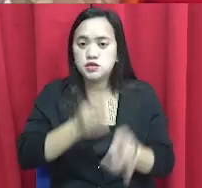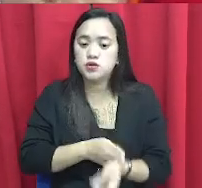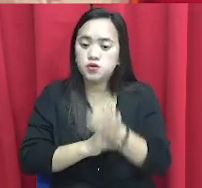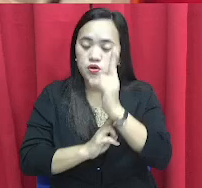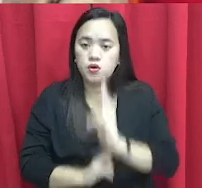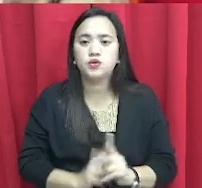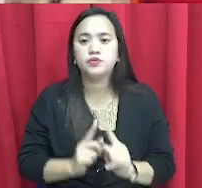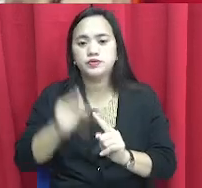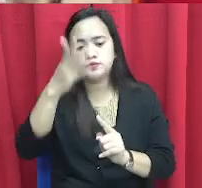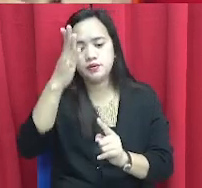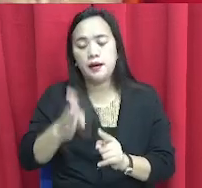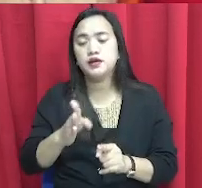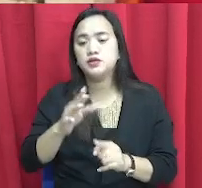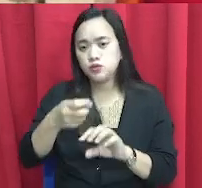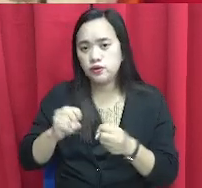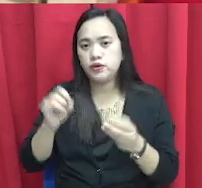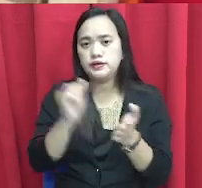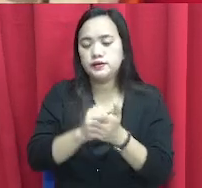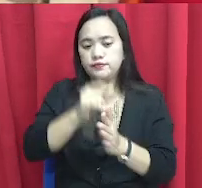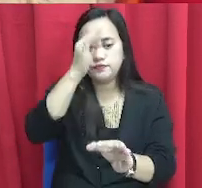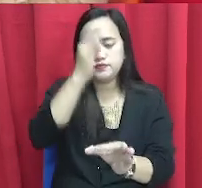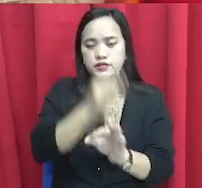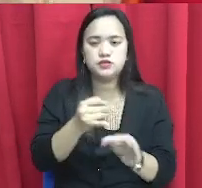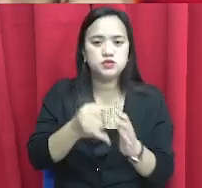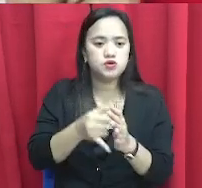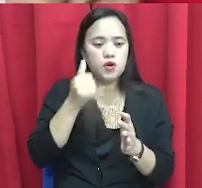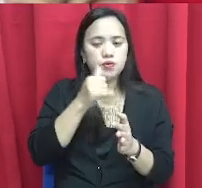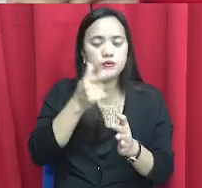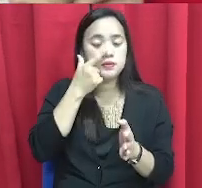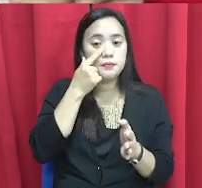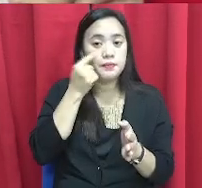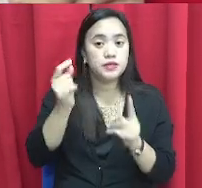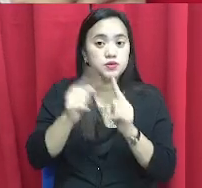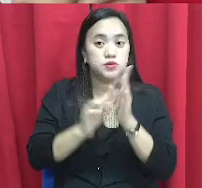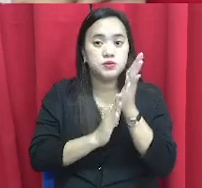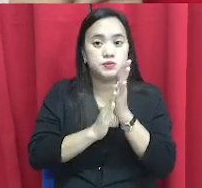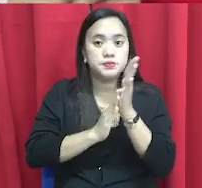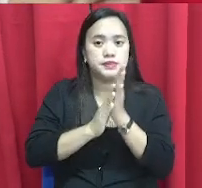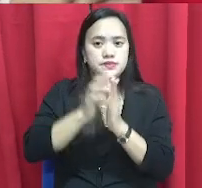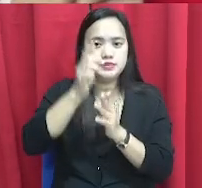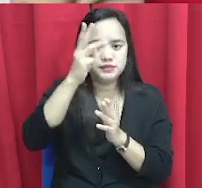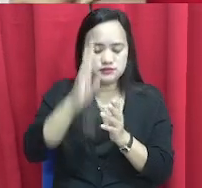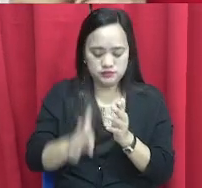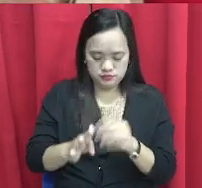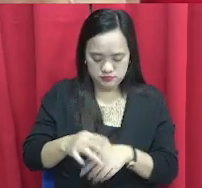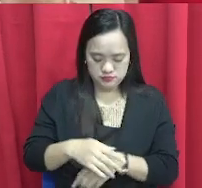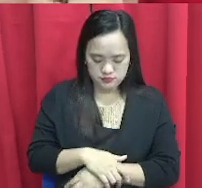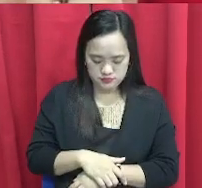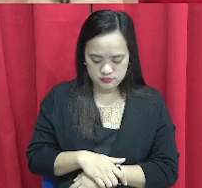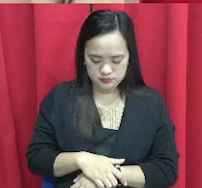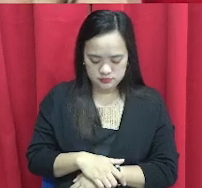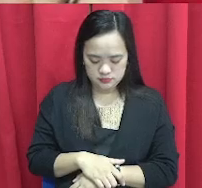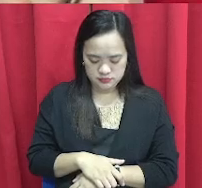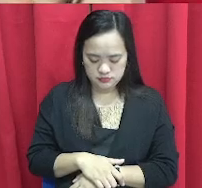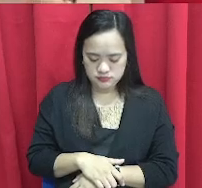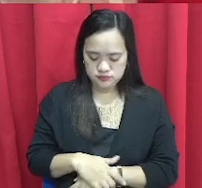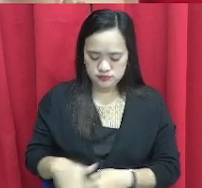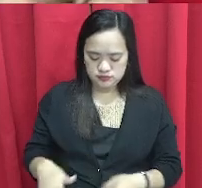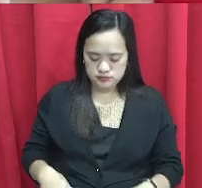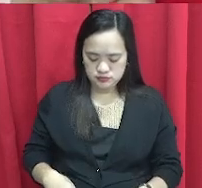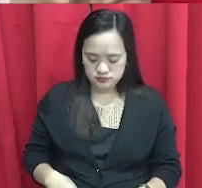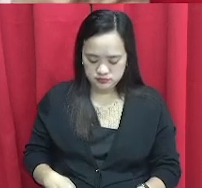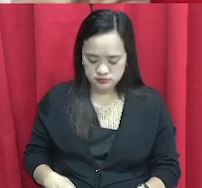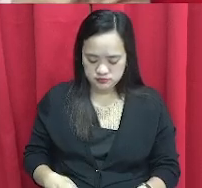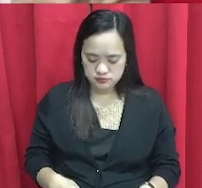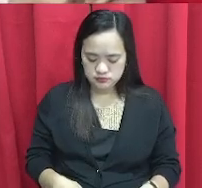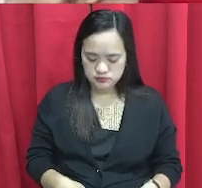is impossible to Please God yan p Sinabi po ng Bibliya diyan sa verse number 6 Kaya nga po napakahalaga po yan sa bawat